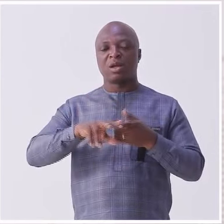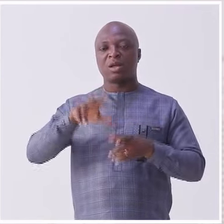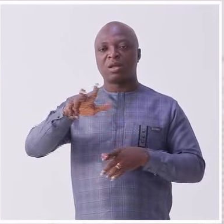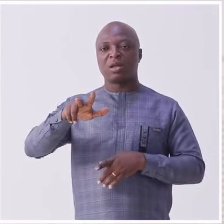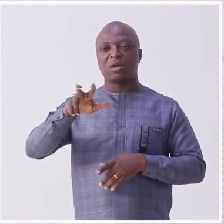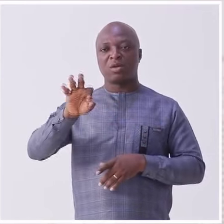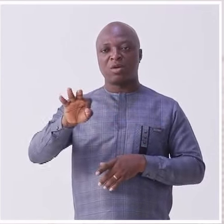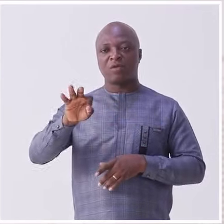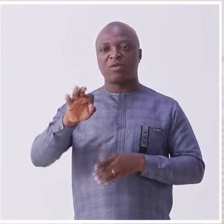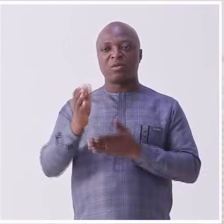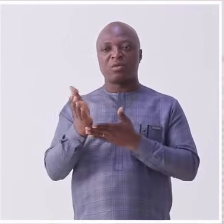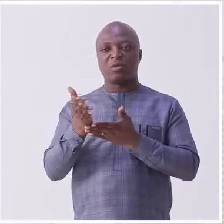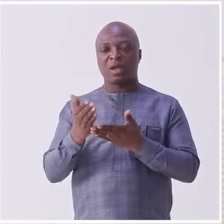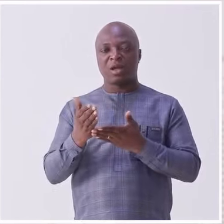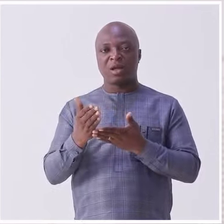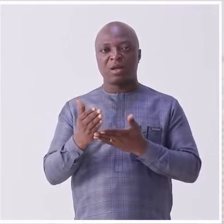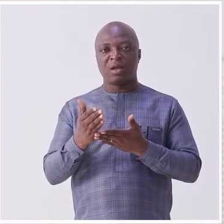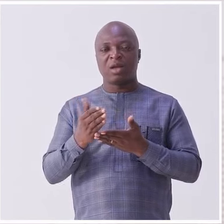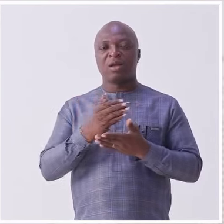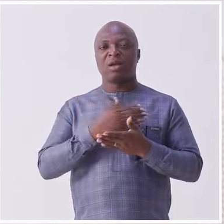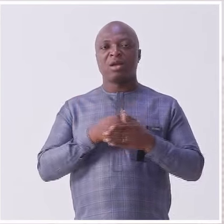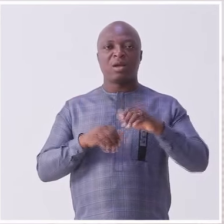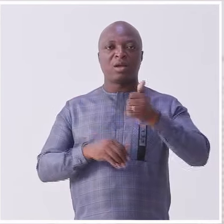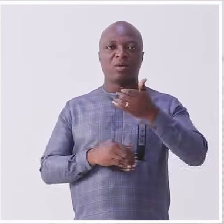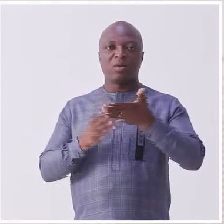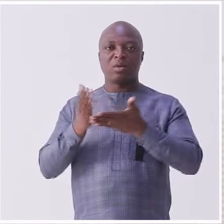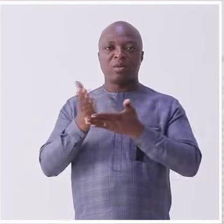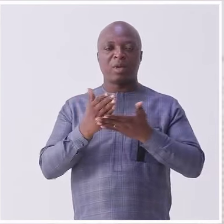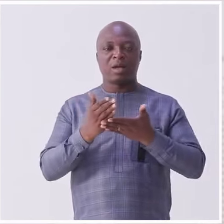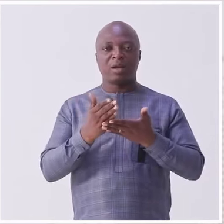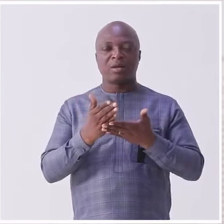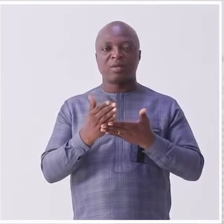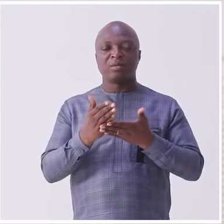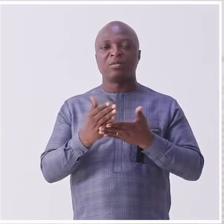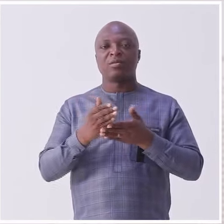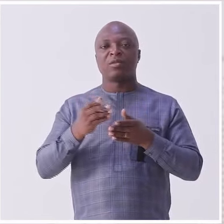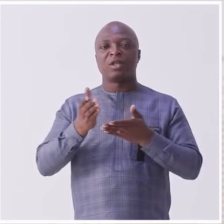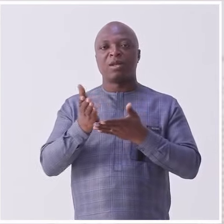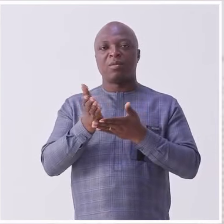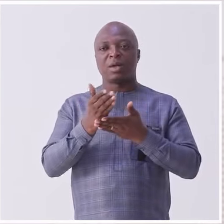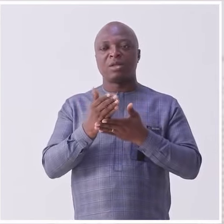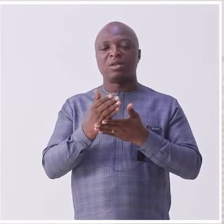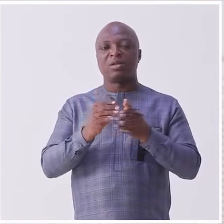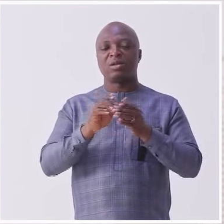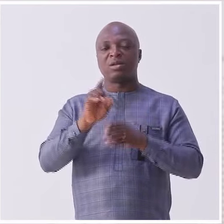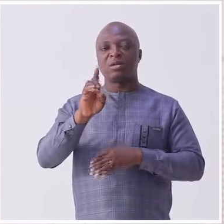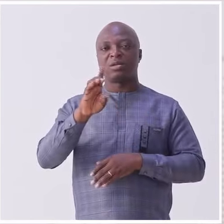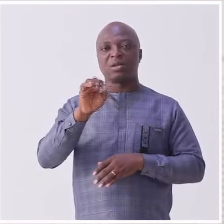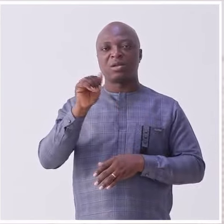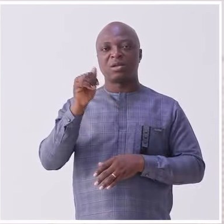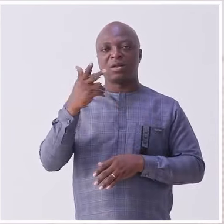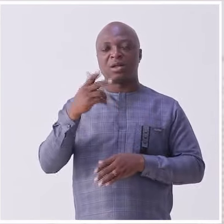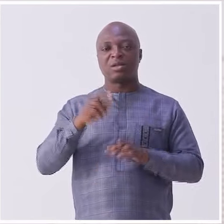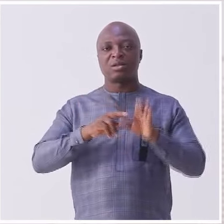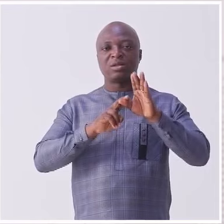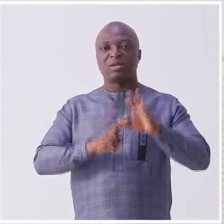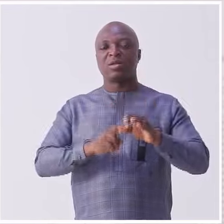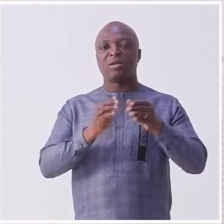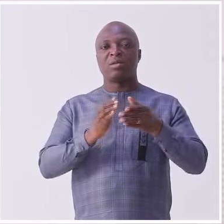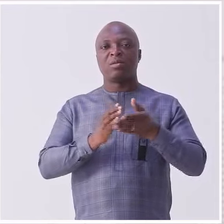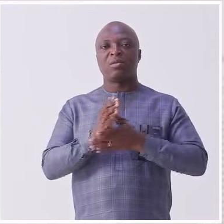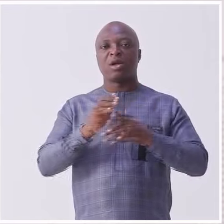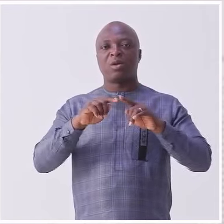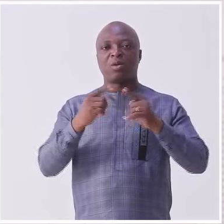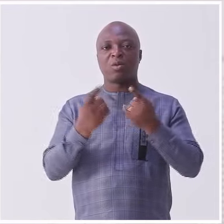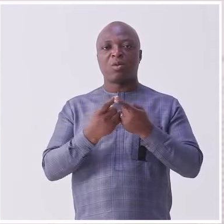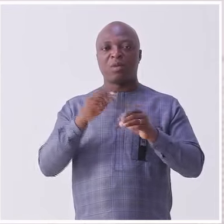39 d'une part et d'autre part répartit les 113 sièges par